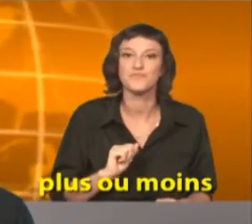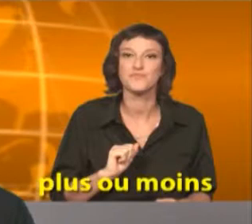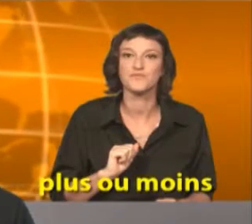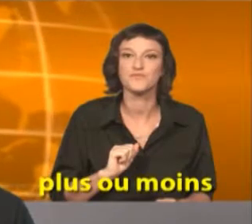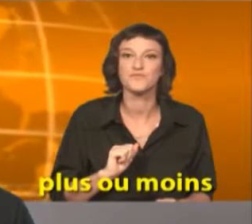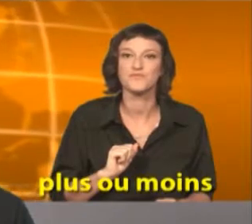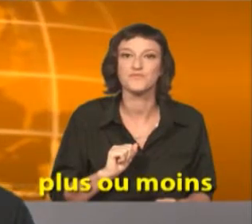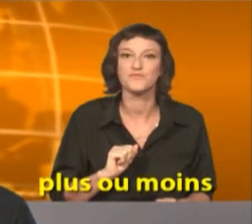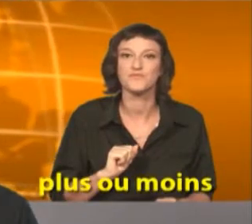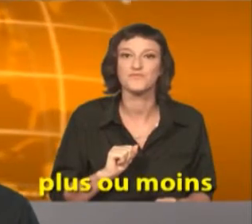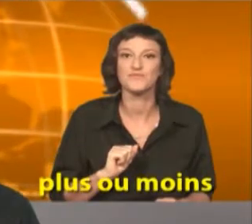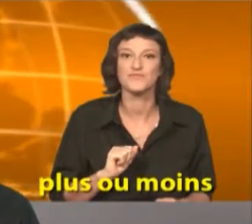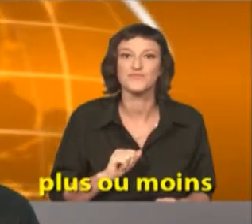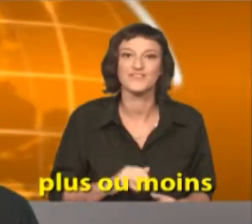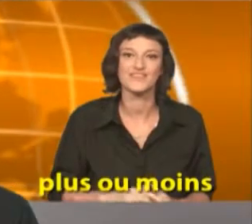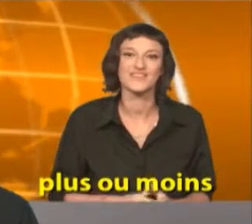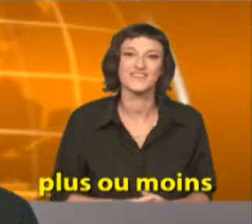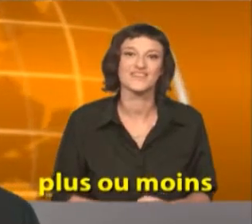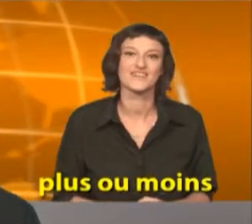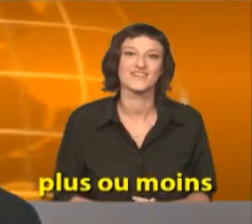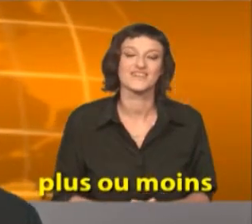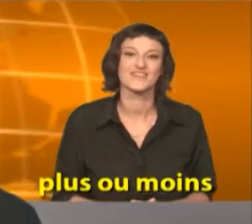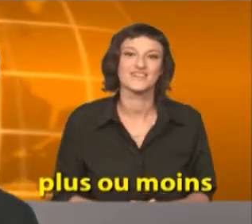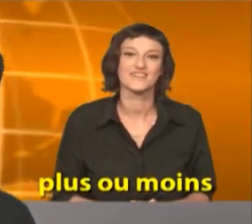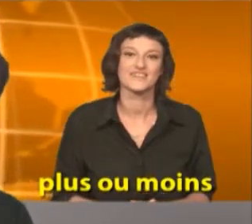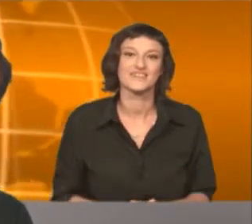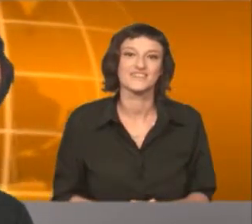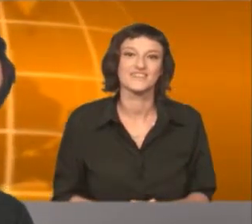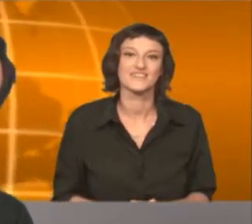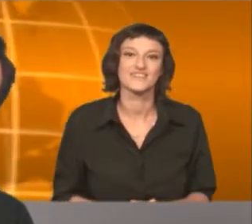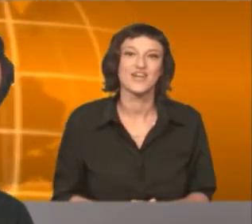Più o meno. Più o meno.